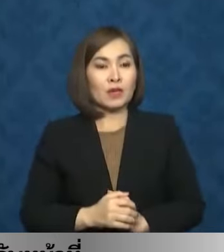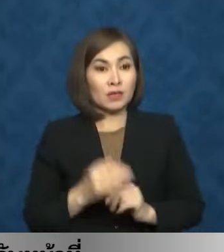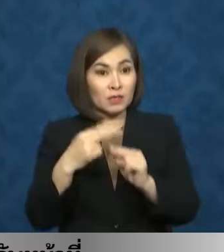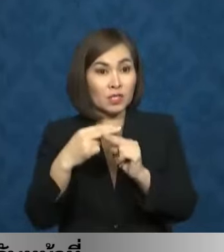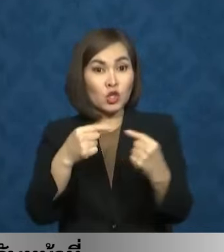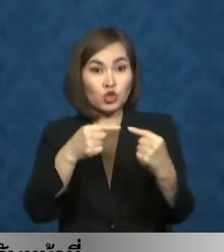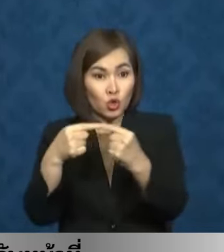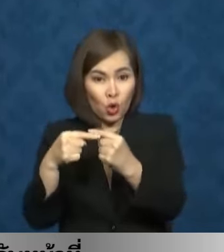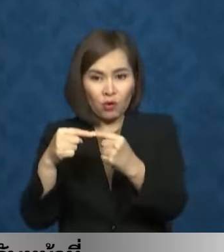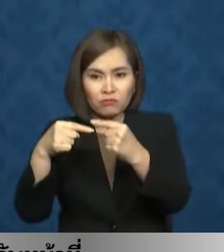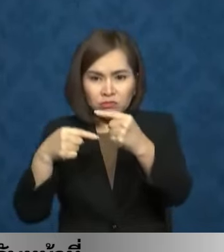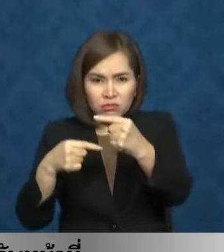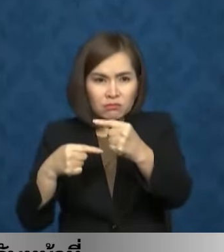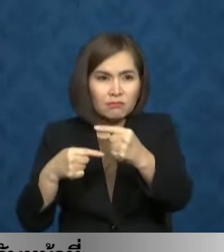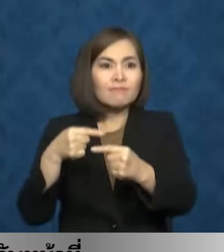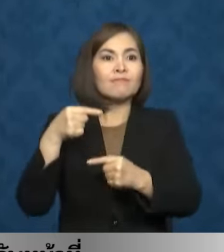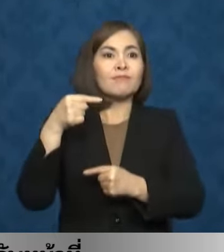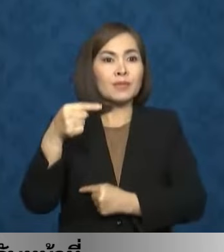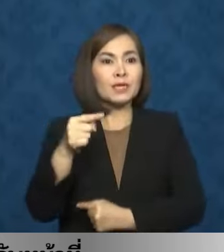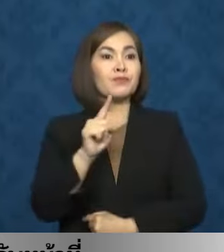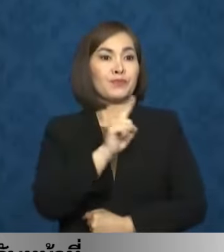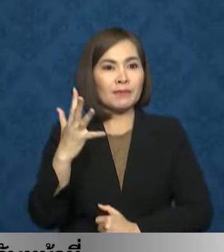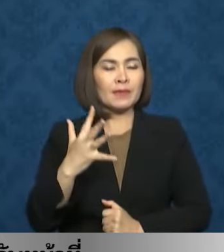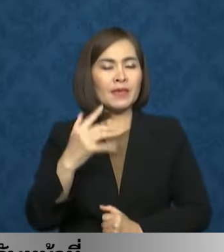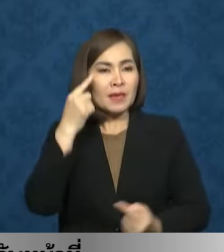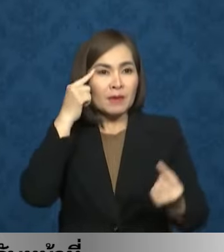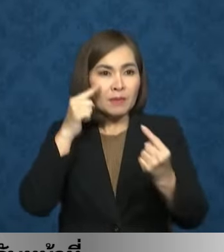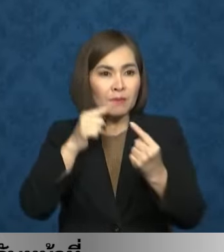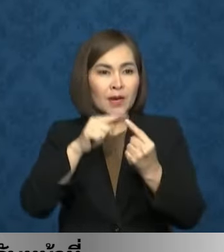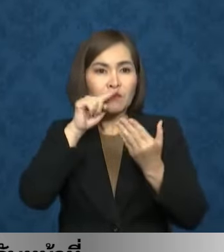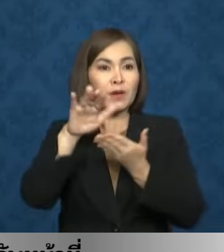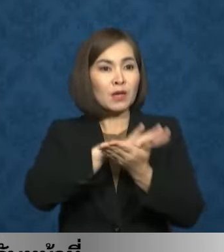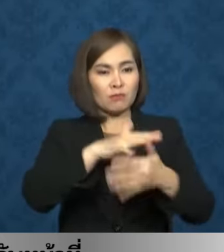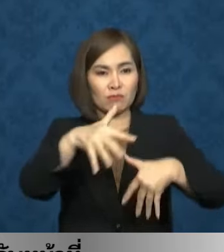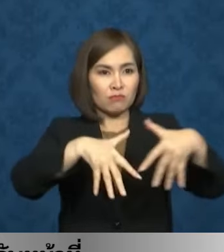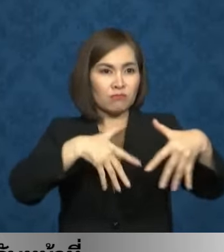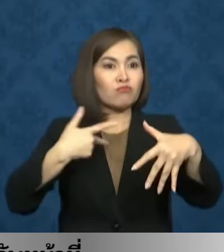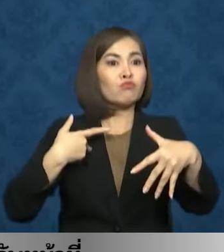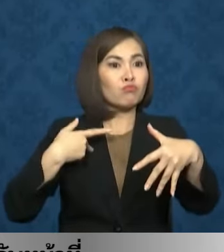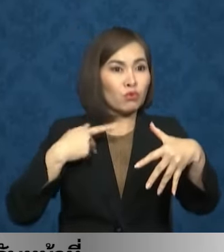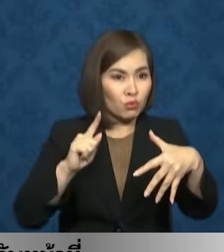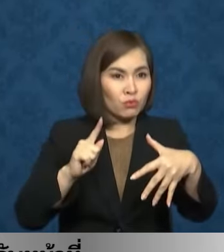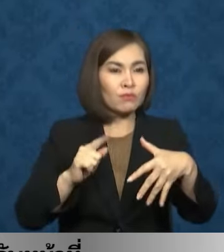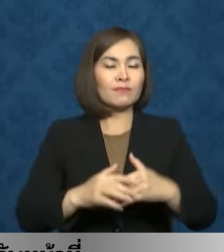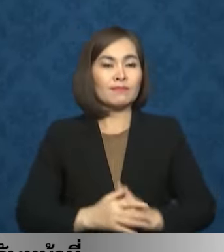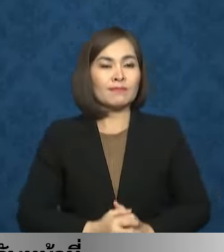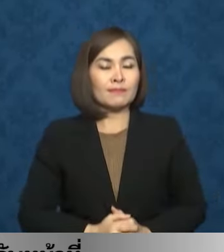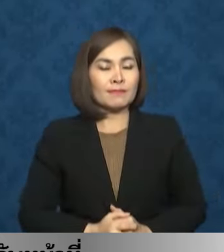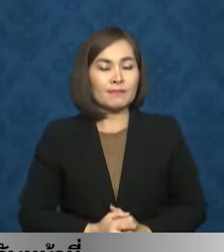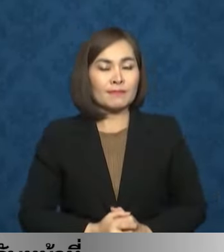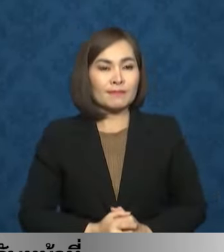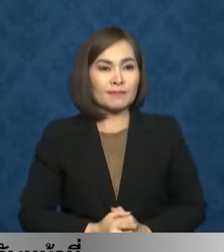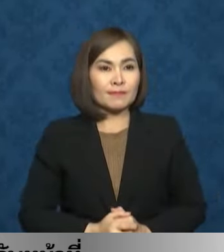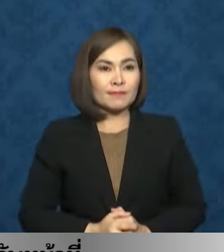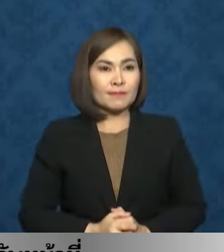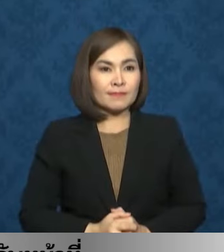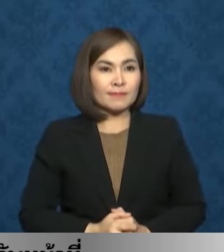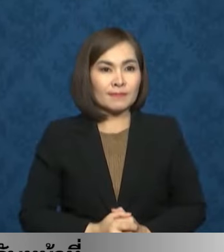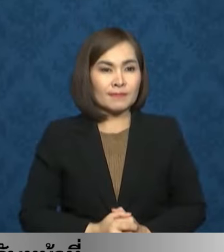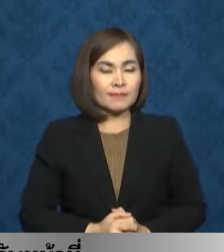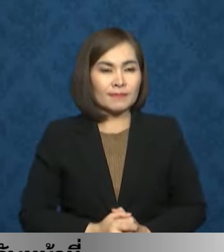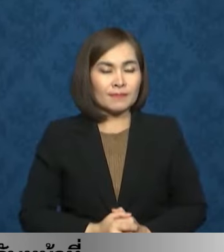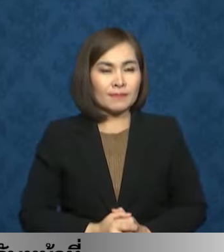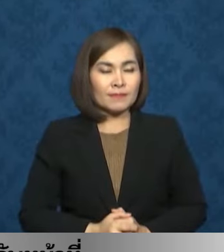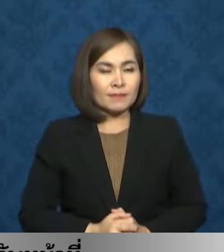านในการประชุมในช่วงต้นประธานได้แจ้งต่อที่ประชุมให้ทราบว่านายประเสริฐจันทระรวงทองรัฐมนตรีว่าการกระทรวงดิจิทัลเพื่อเศรษฐกิจและสังค